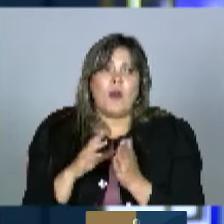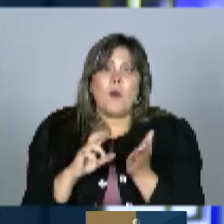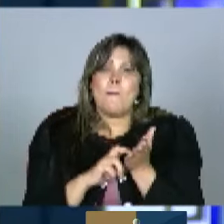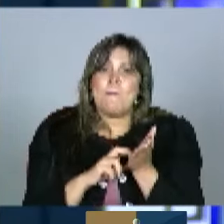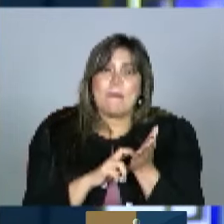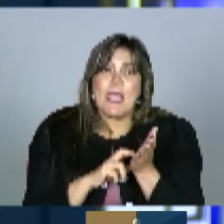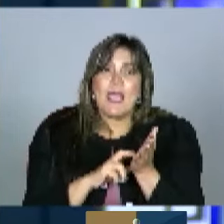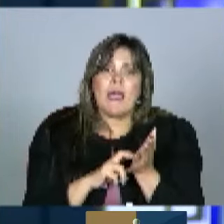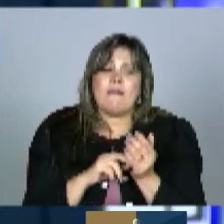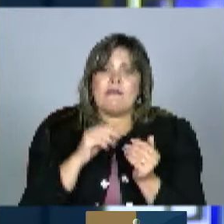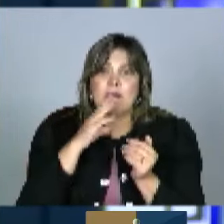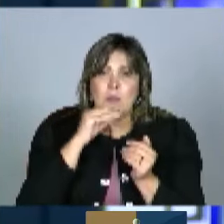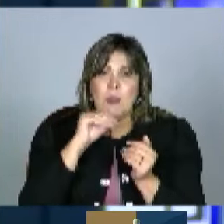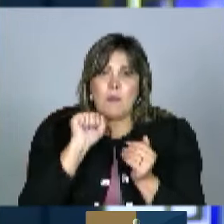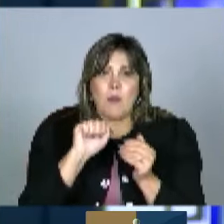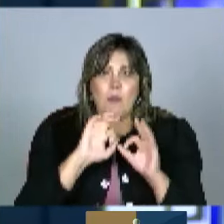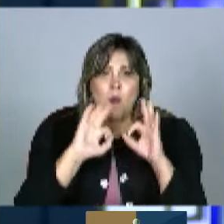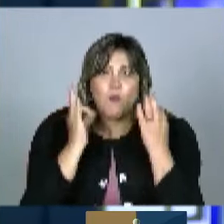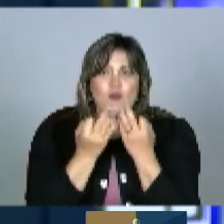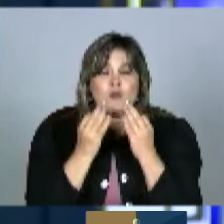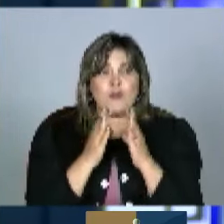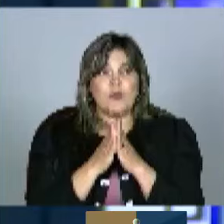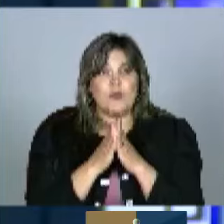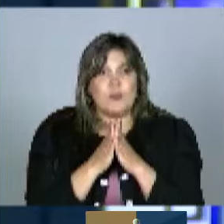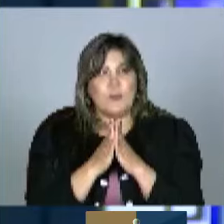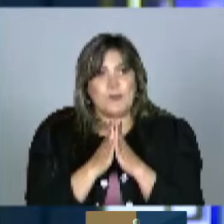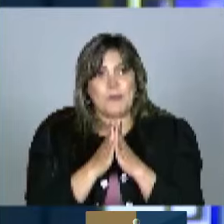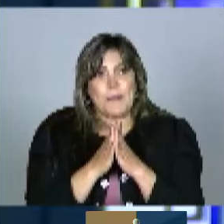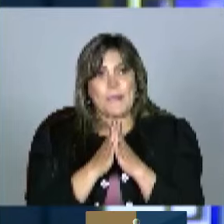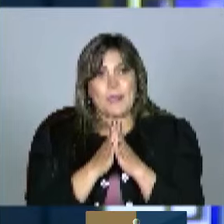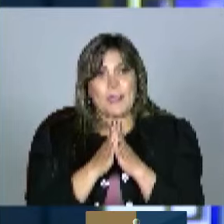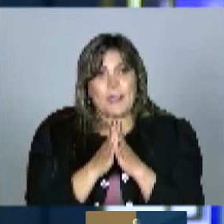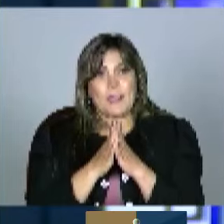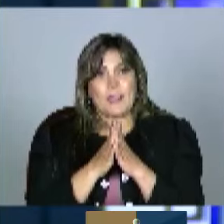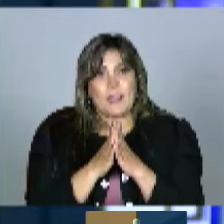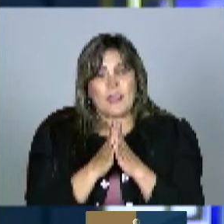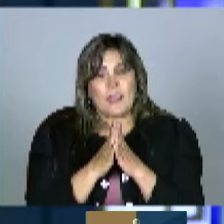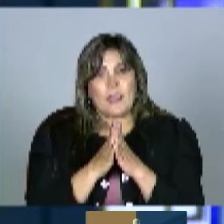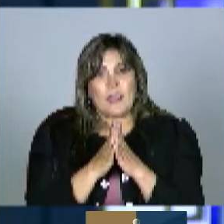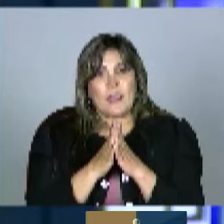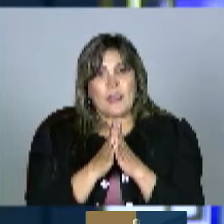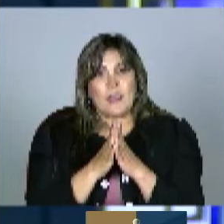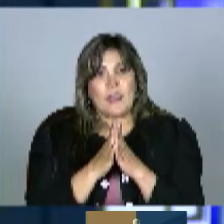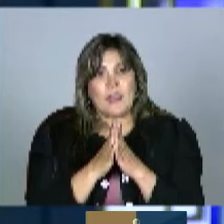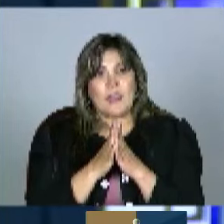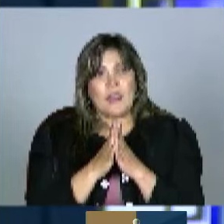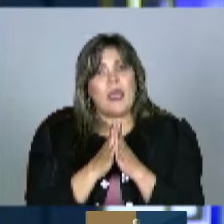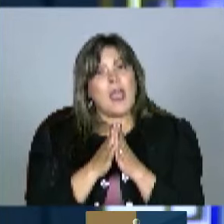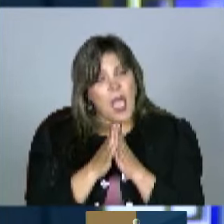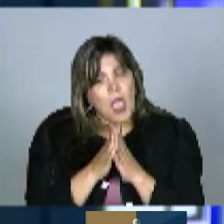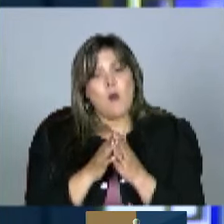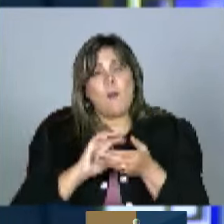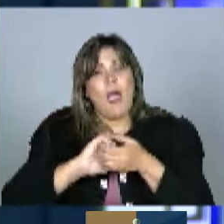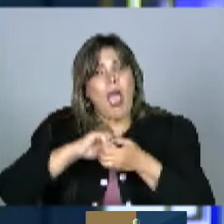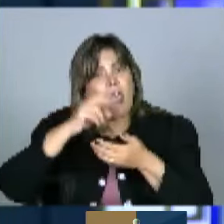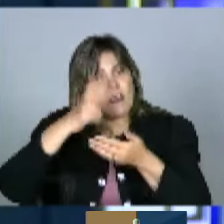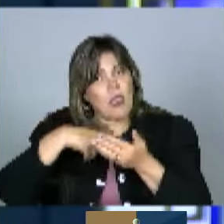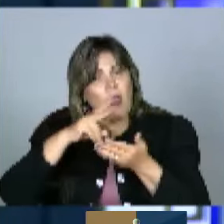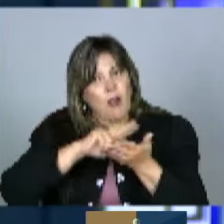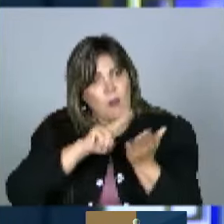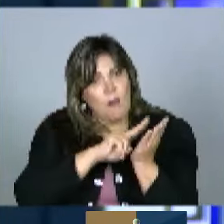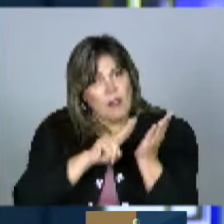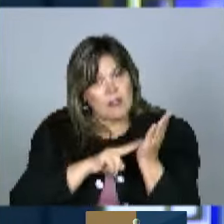م منه يعني يعني في الطب الشارع هيبان ان هو عنده فرمي طب ومعايا تقارير بعلاج ايوه معايا